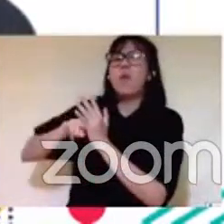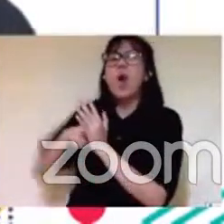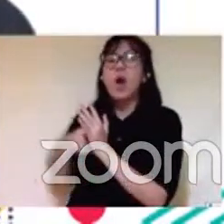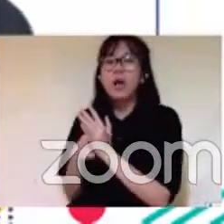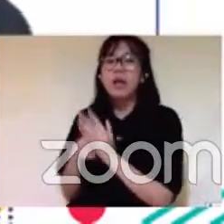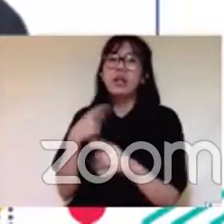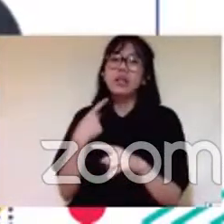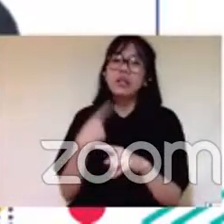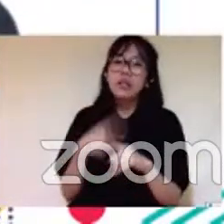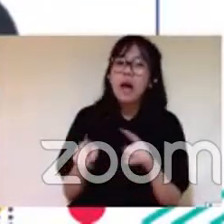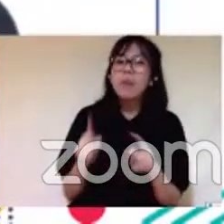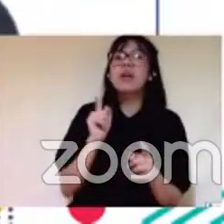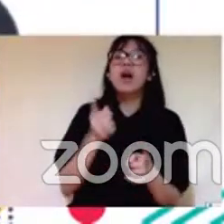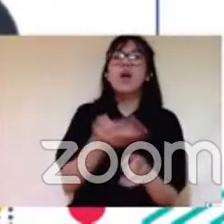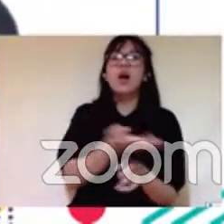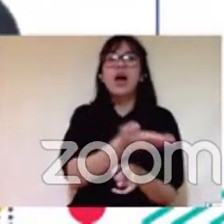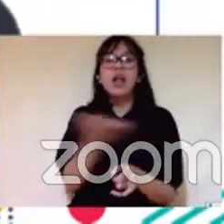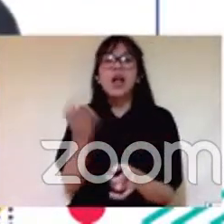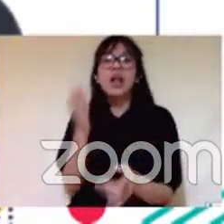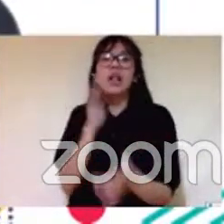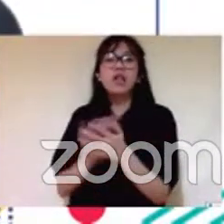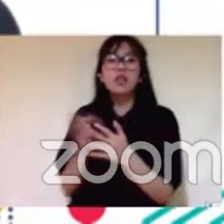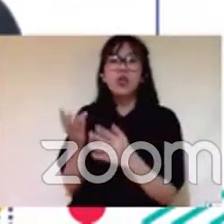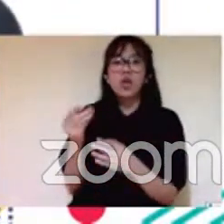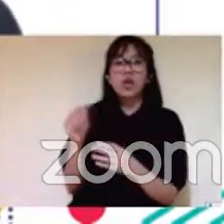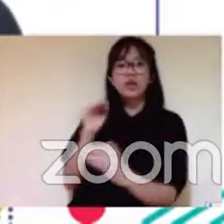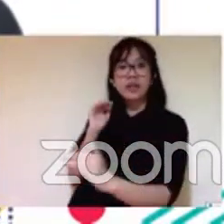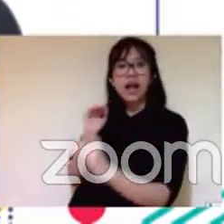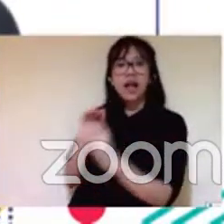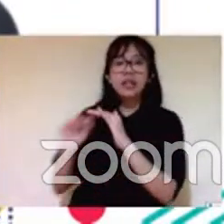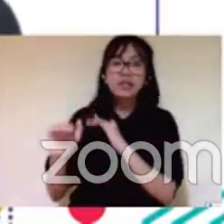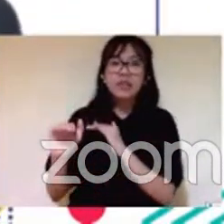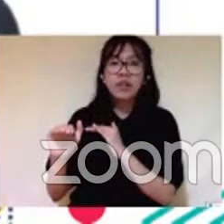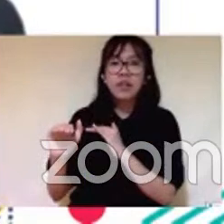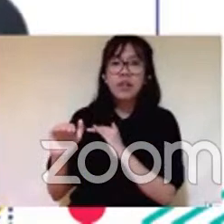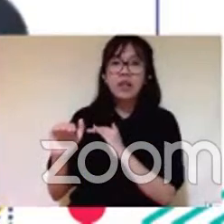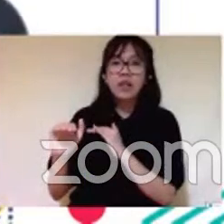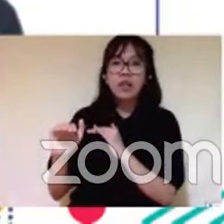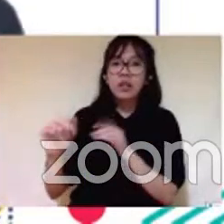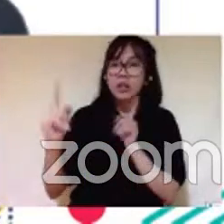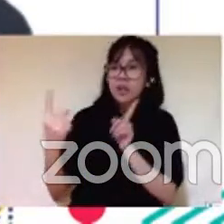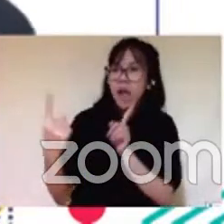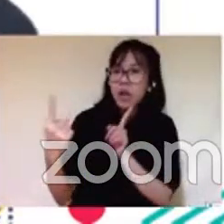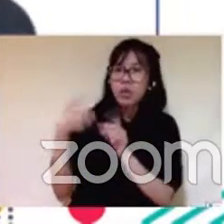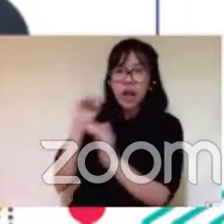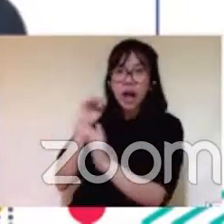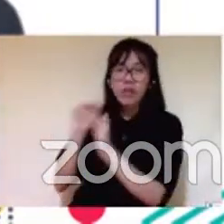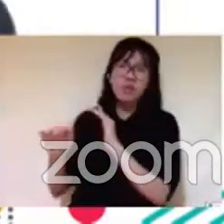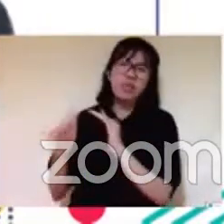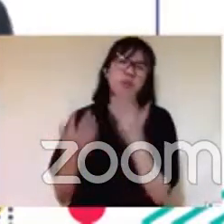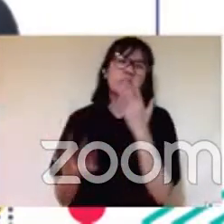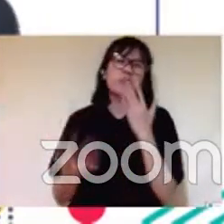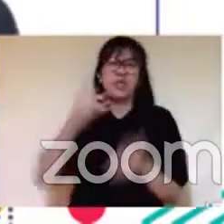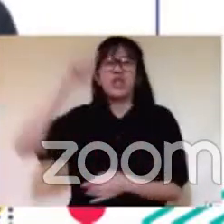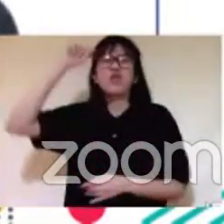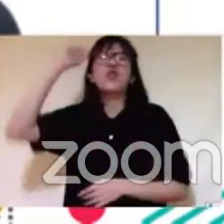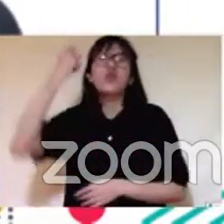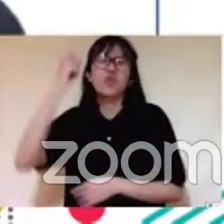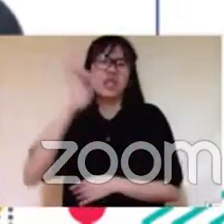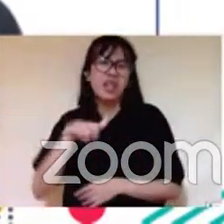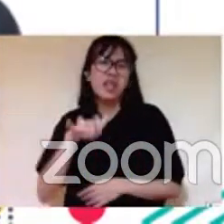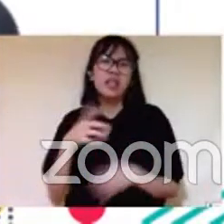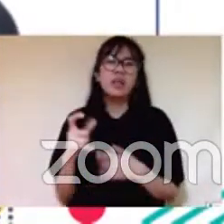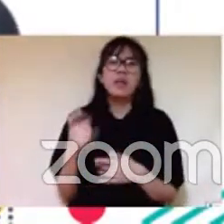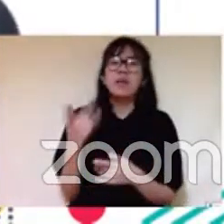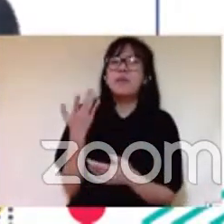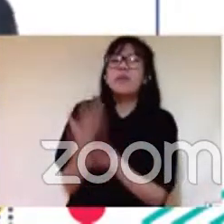langsung transaksi antara person to person, mungkin itu akan lebih sulit karena bagaimana mungkin kita meminta pertanggungjawaban person